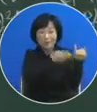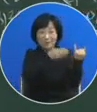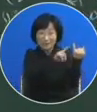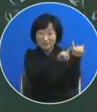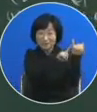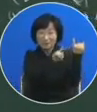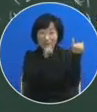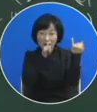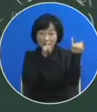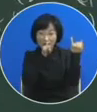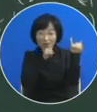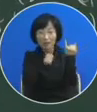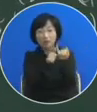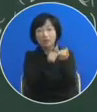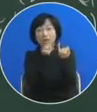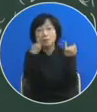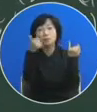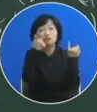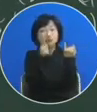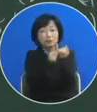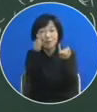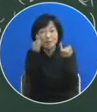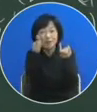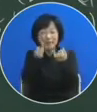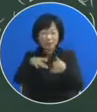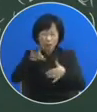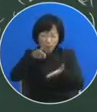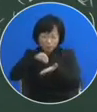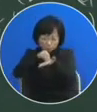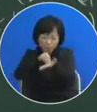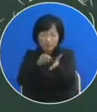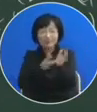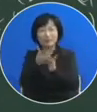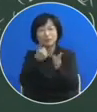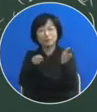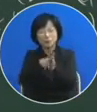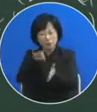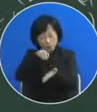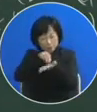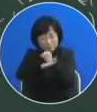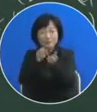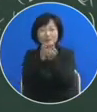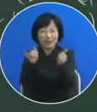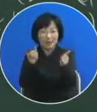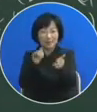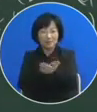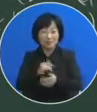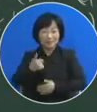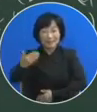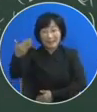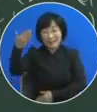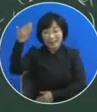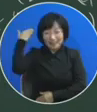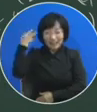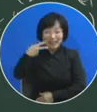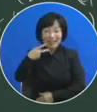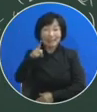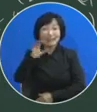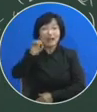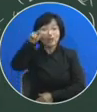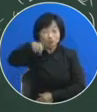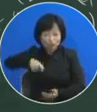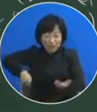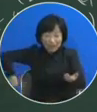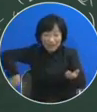남편은 이제 새 신자. But her husband was a new believer. 옛날에 그 다 당구장이 좋아하거든. 지금 모르겠는데 옛날에 당구장이 돈 벌어서